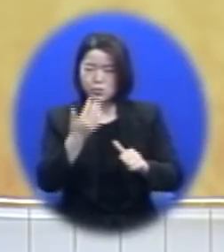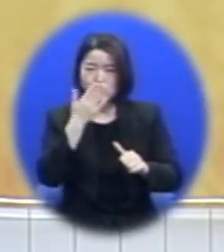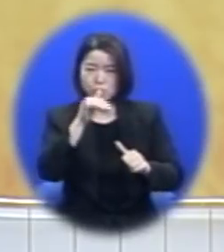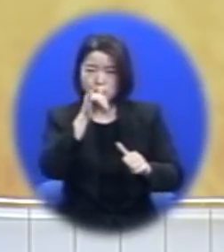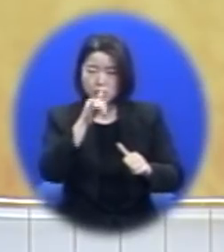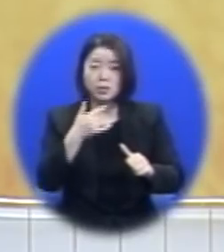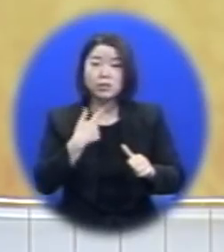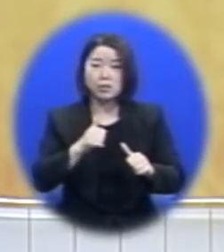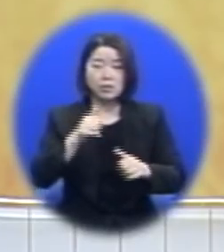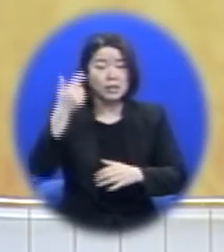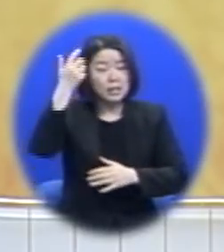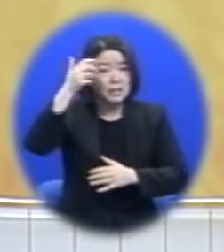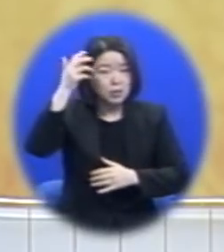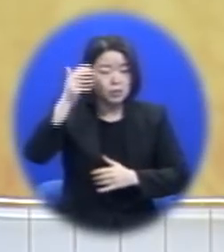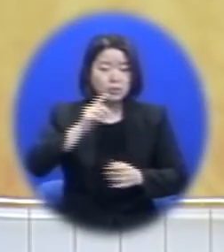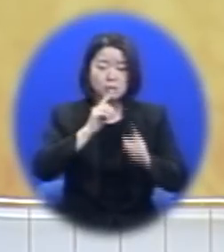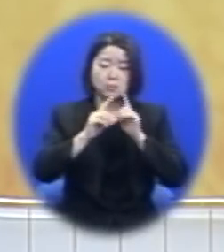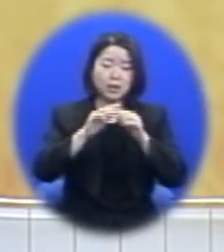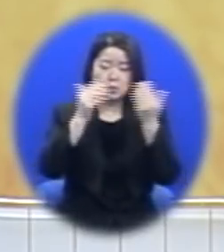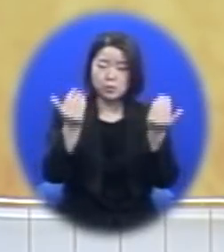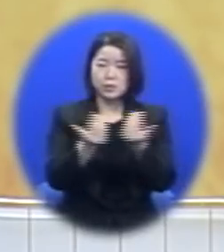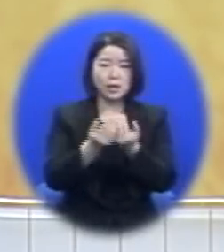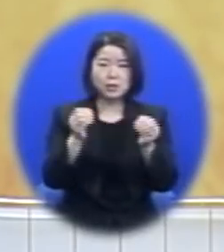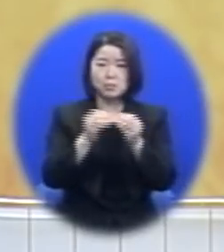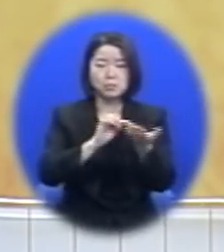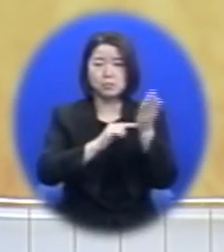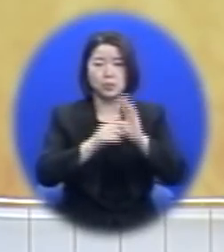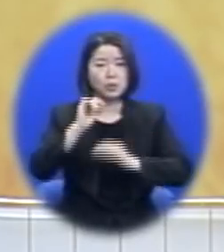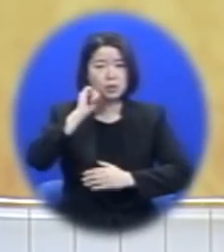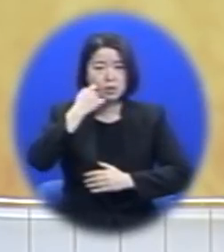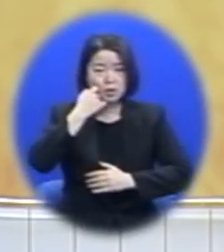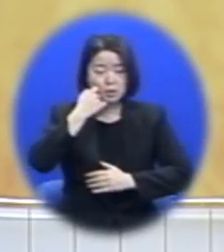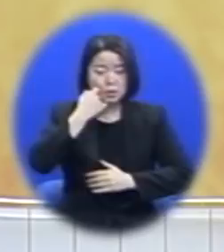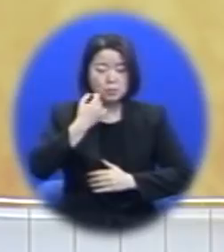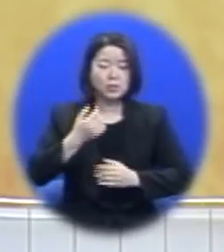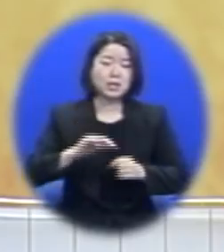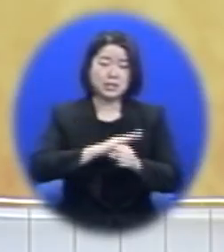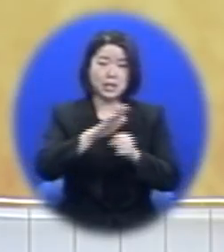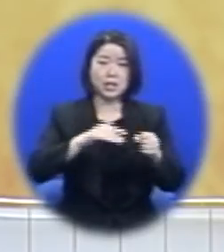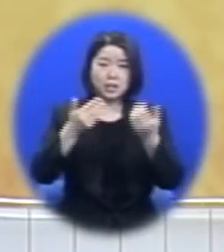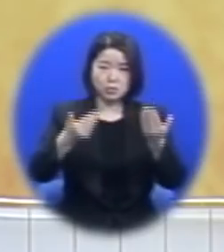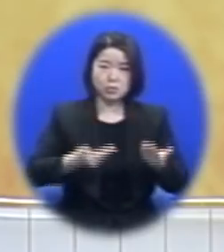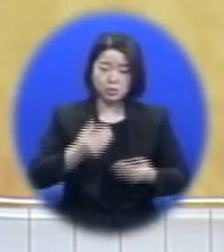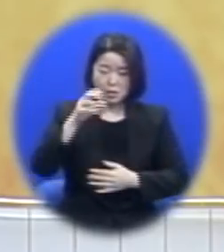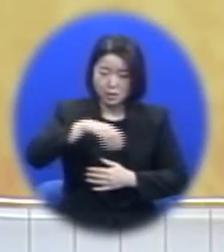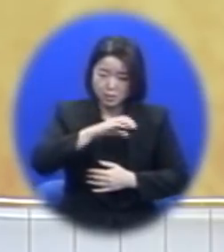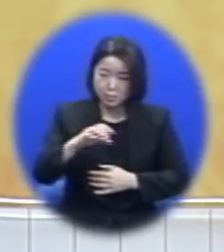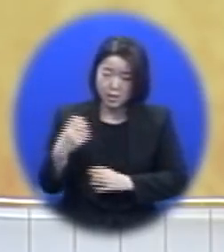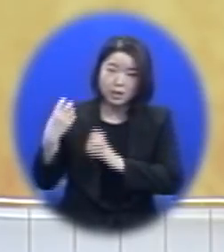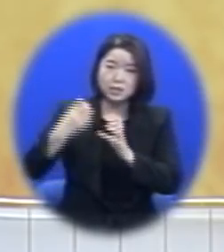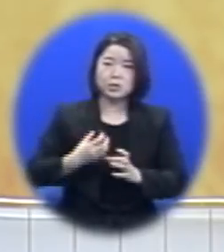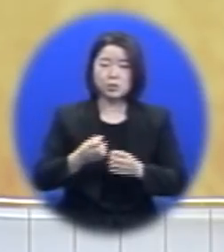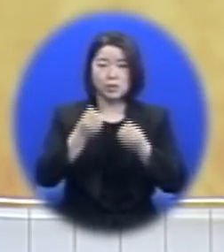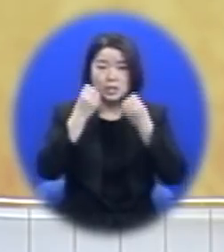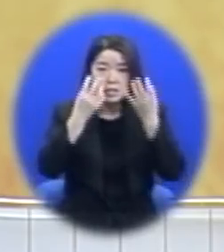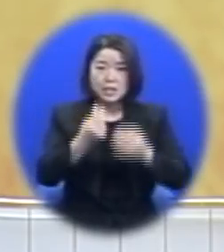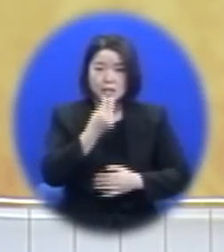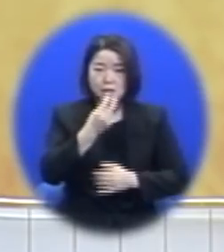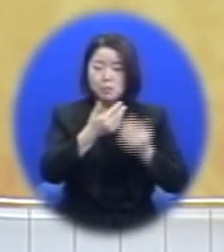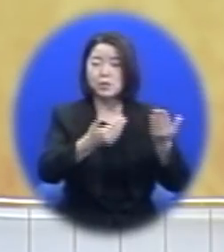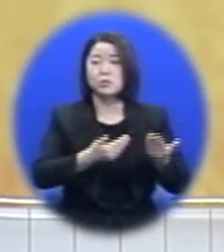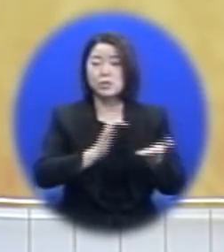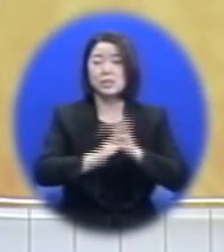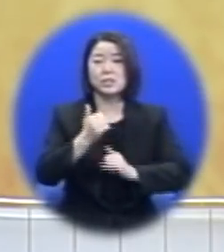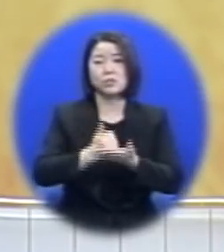내 영혼을 말로 다 표현할 수 없을 정도로 사랑하셔서 십자가를 지시고 새 생명을 주신 예수님의